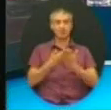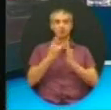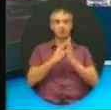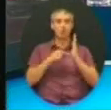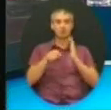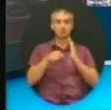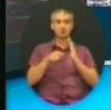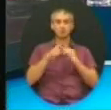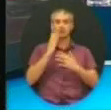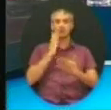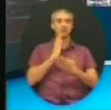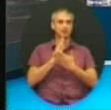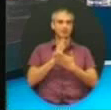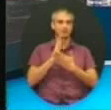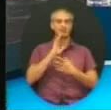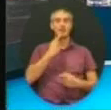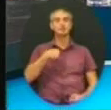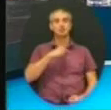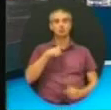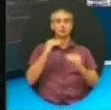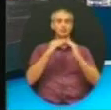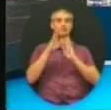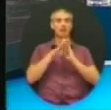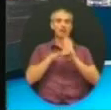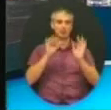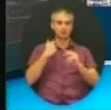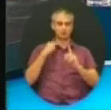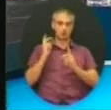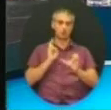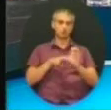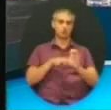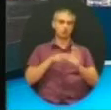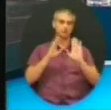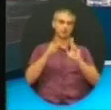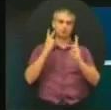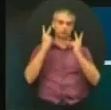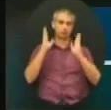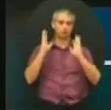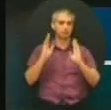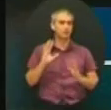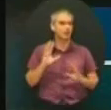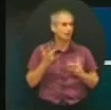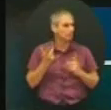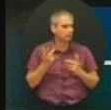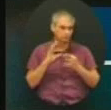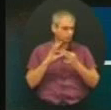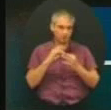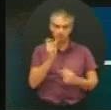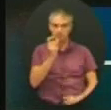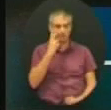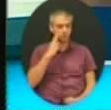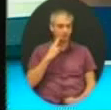בנושא הזה, שהגיע, שגם אנחנו, לפי כללי הטקס, גם אנחנו נשתתף. כי זה מה שחשוב. למה משפט? מילה.